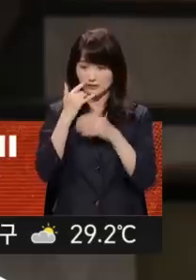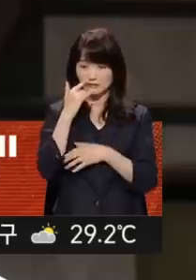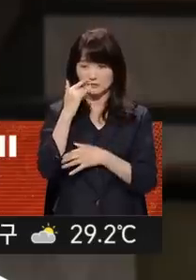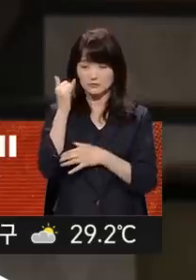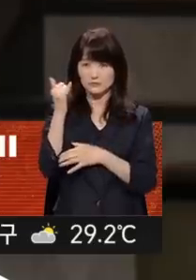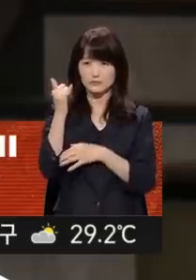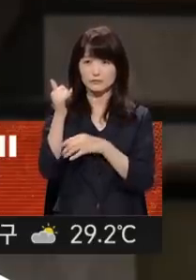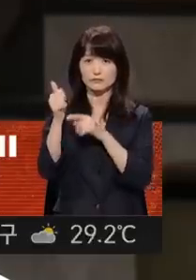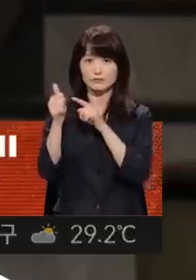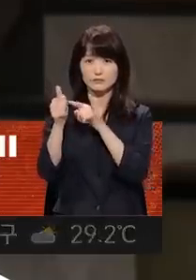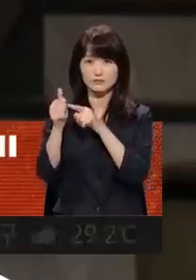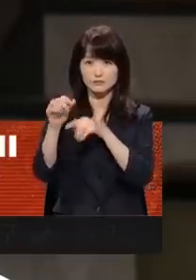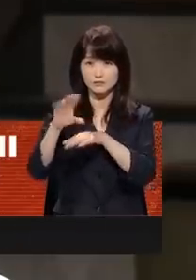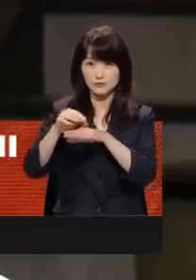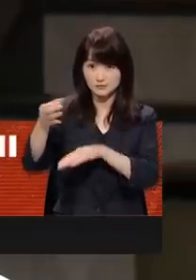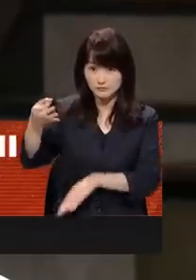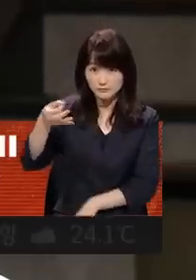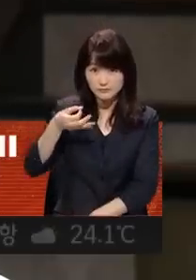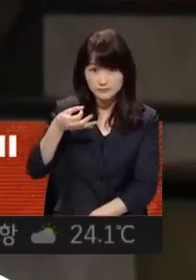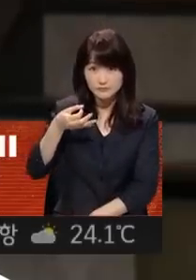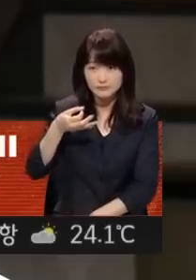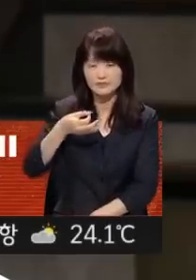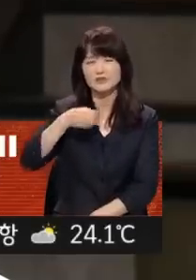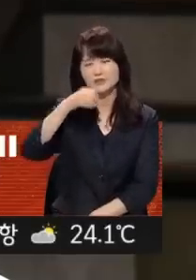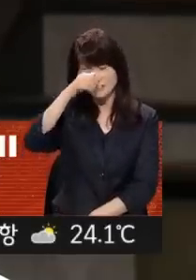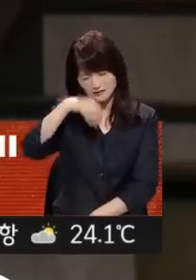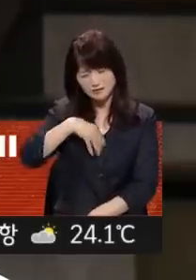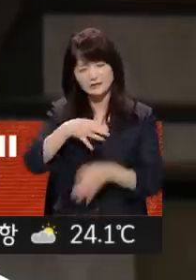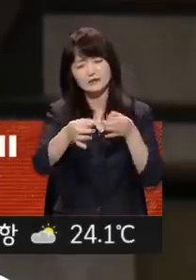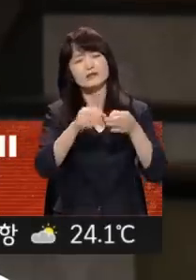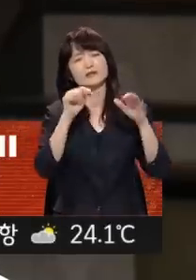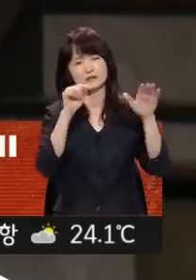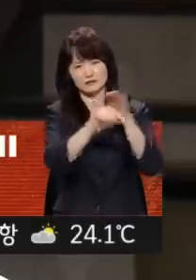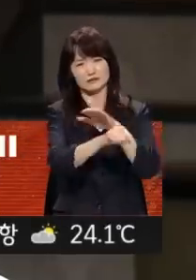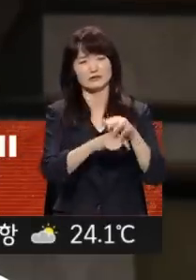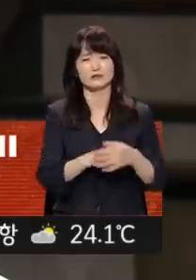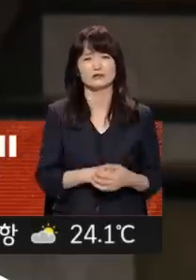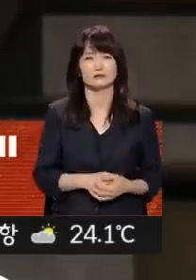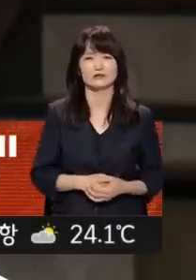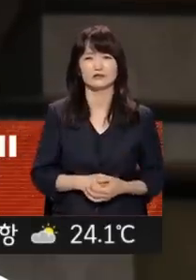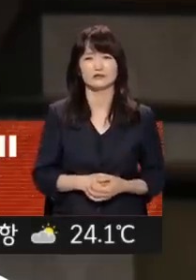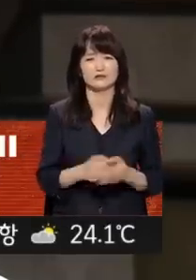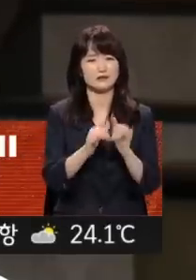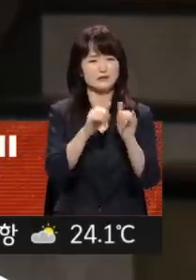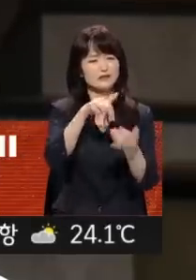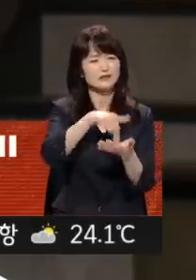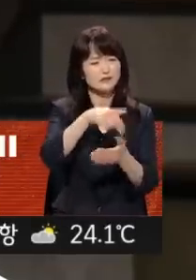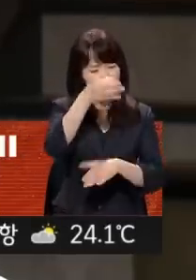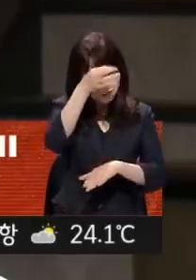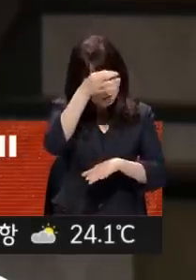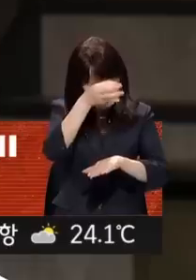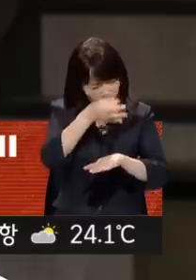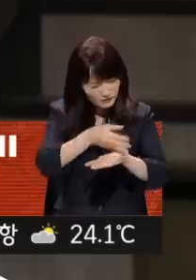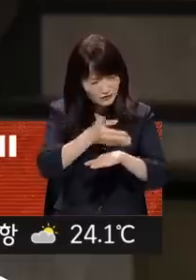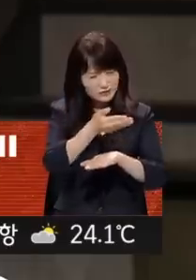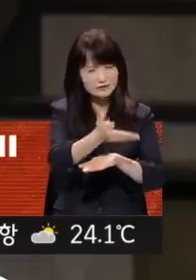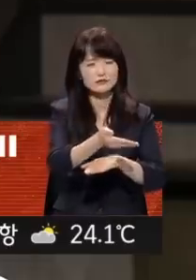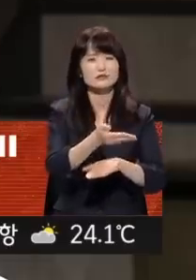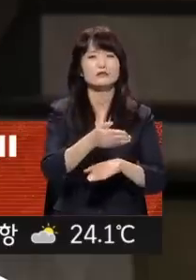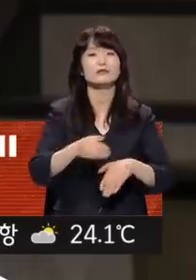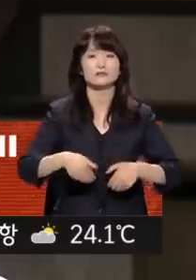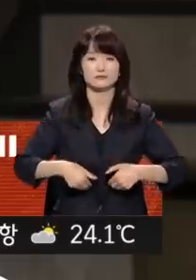부모가이 방송을 갖다 보신다면 그냥 찾아가셔 가지고 좀 이렇게 인간적으로 사과를 하는 것이 필요한 거 같고요